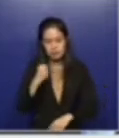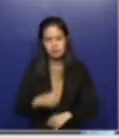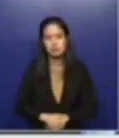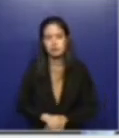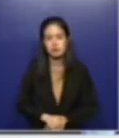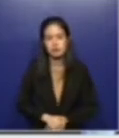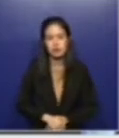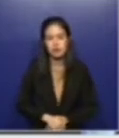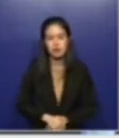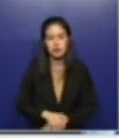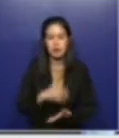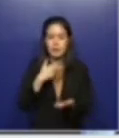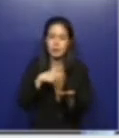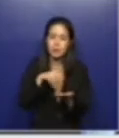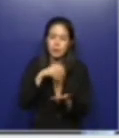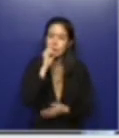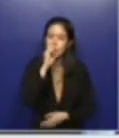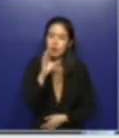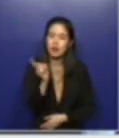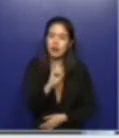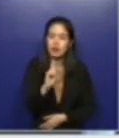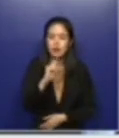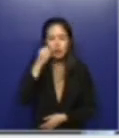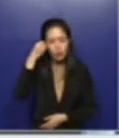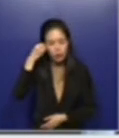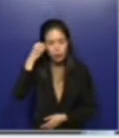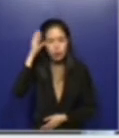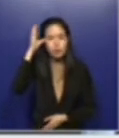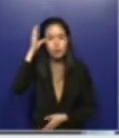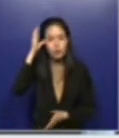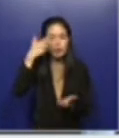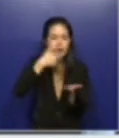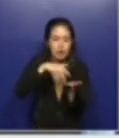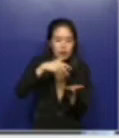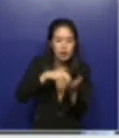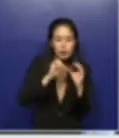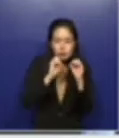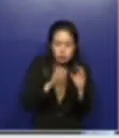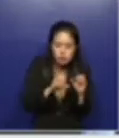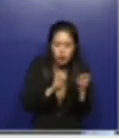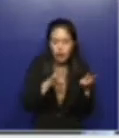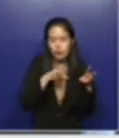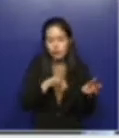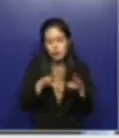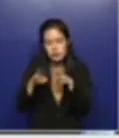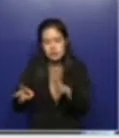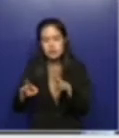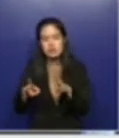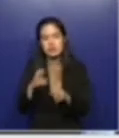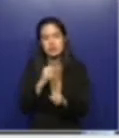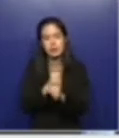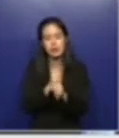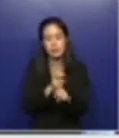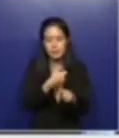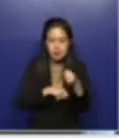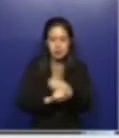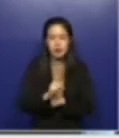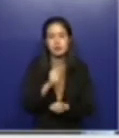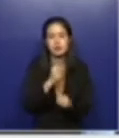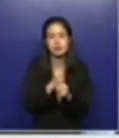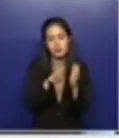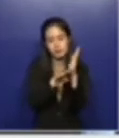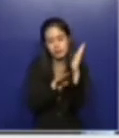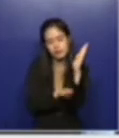ให้ความรู้ดิครับให้ความเข้าใจดิครับให้แนวทางการปฏิบัติที่ถูกต้องสิครับทำไมไม่